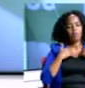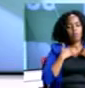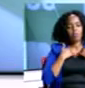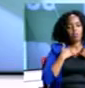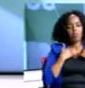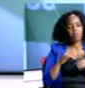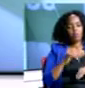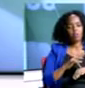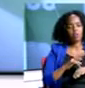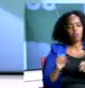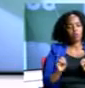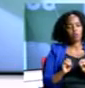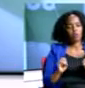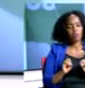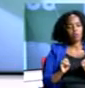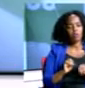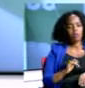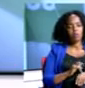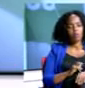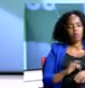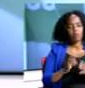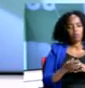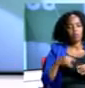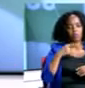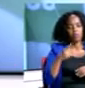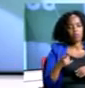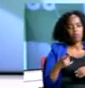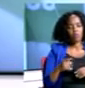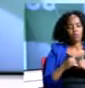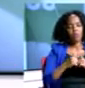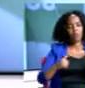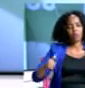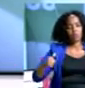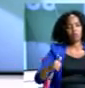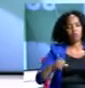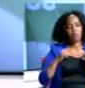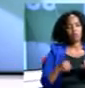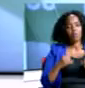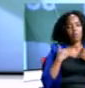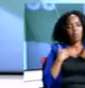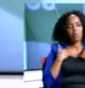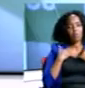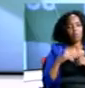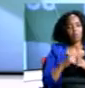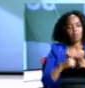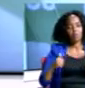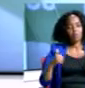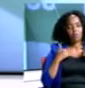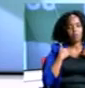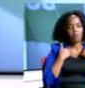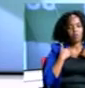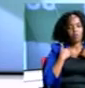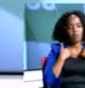amma mallatton qabu yo mallatto qaba dammo kasi jede ufadde basu dandaw qab ega ufadde basun kulle mata